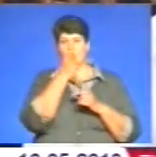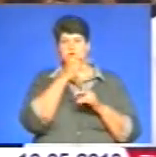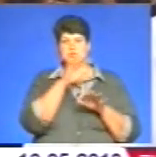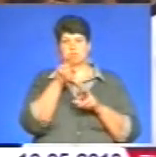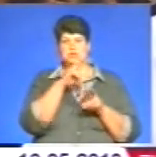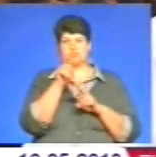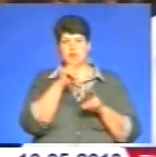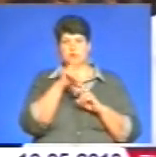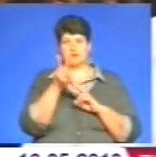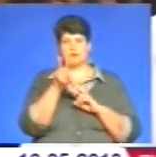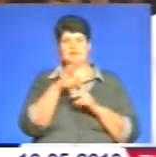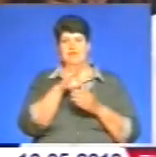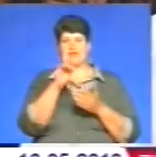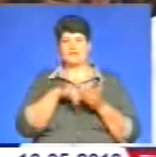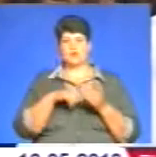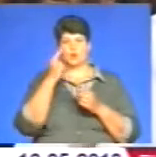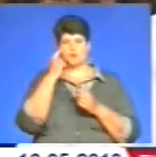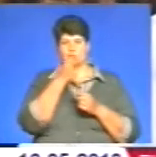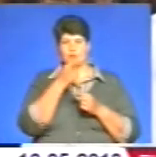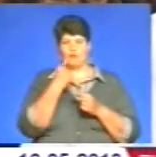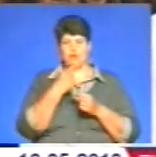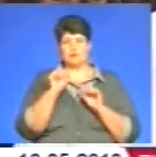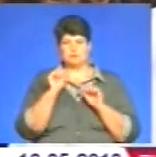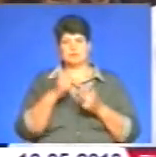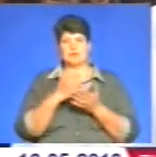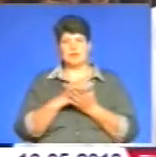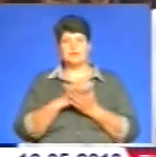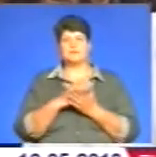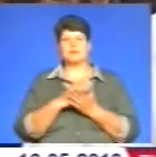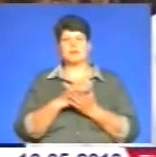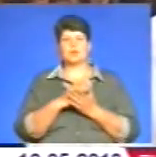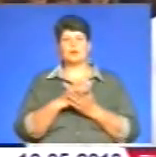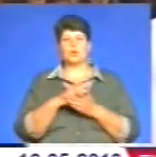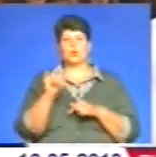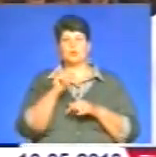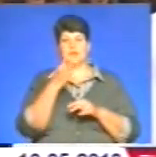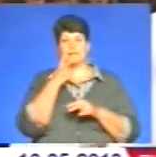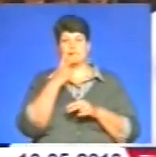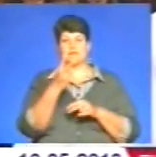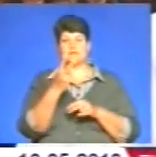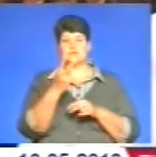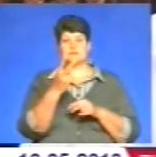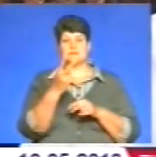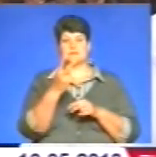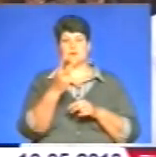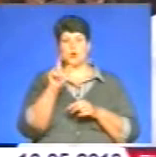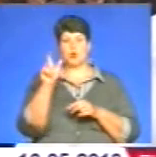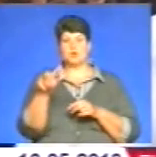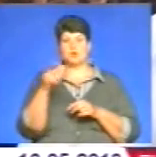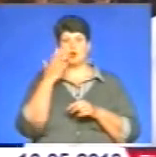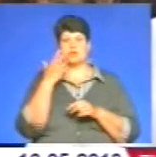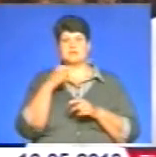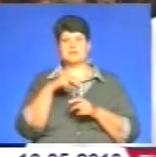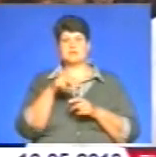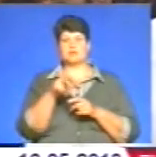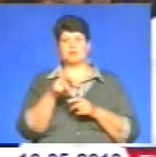очам своїм так і треки дозволяє вивчати наприклад ходити А людина коли не заходить